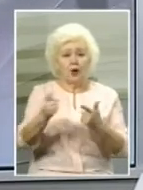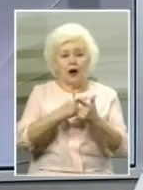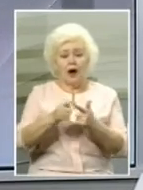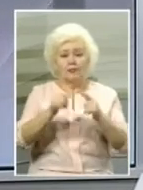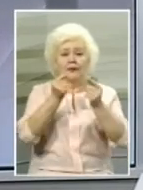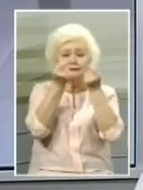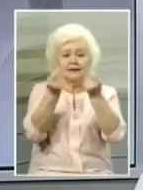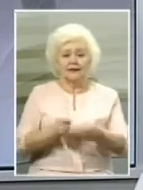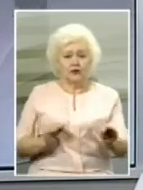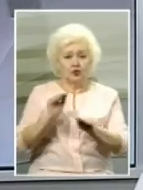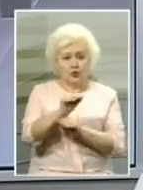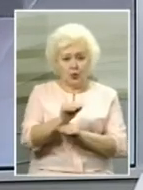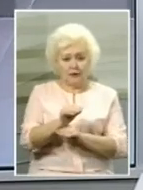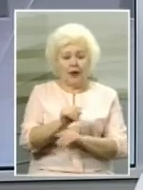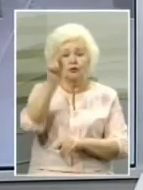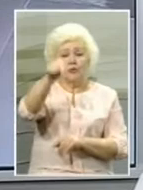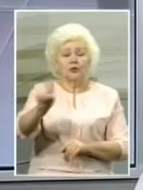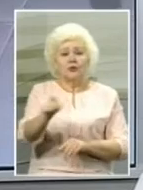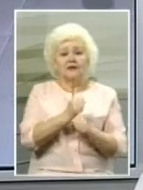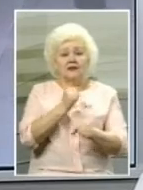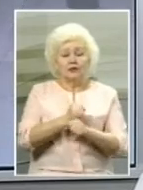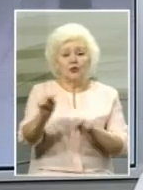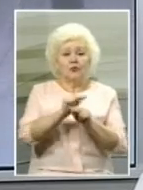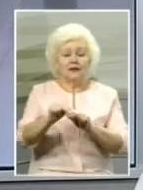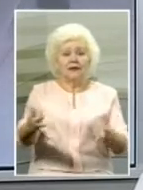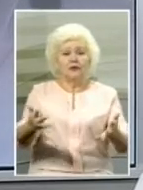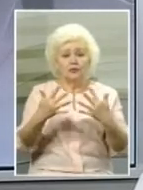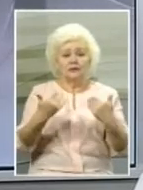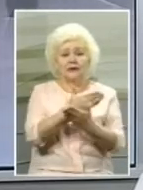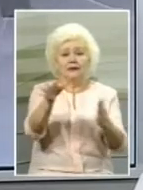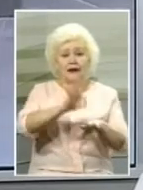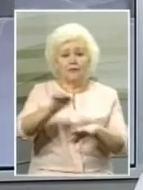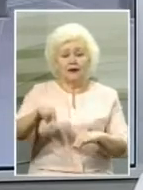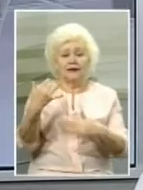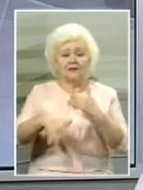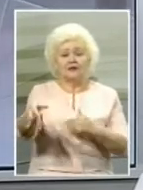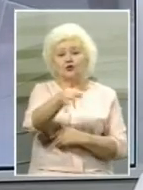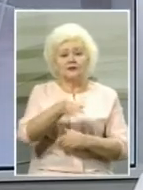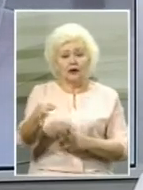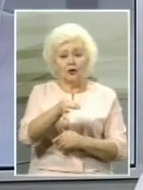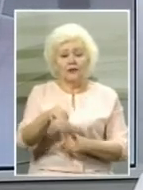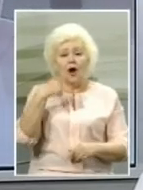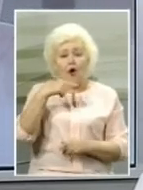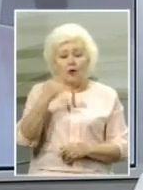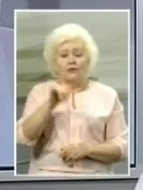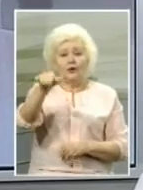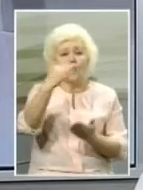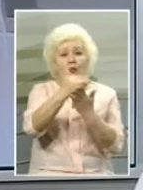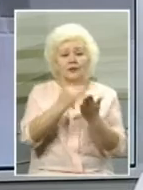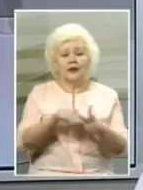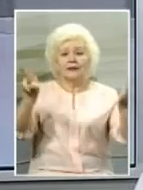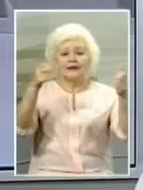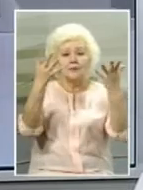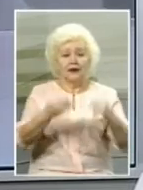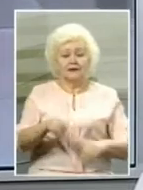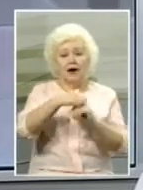з незначною доплатою. Про те, чи зробить це ліки доступнішими для пацієнтів у Херсонській області, говоримо у програмі «Тема